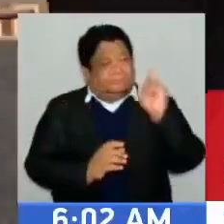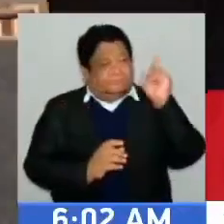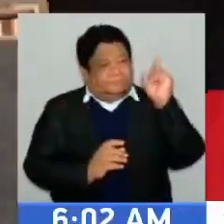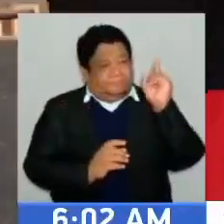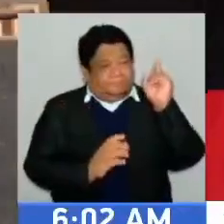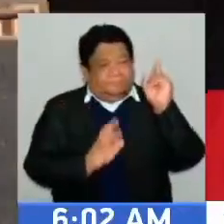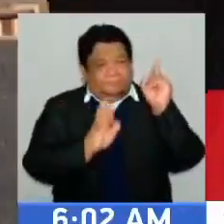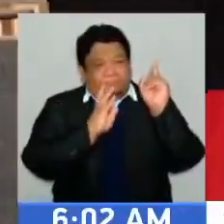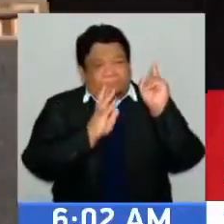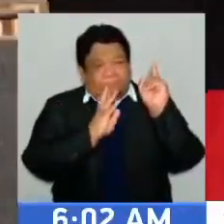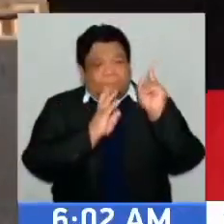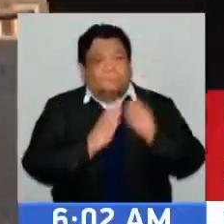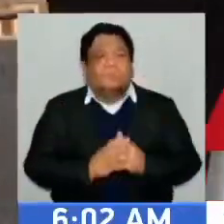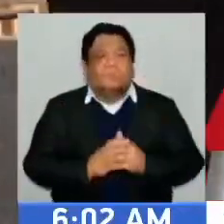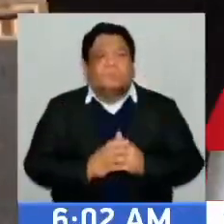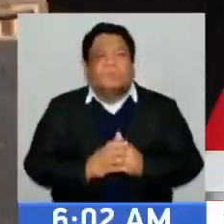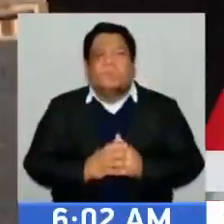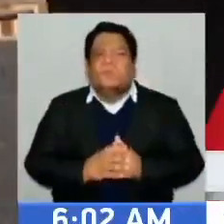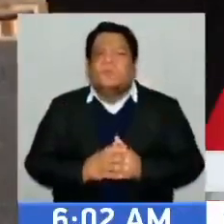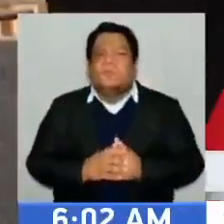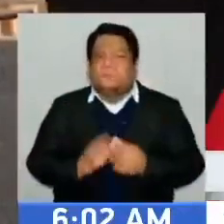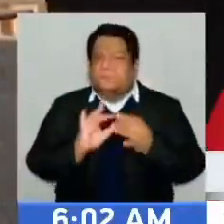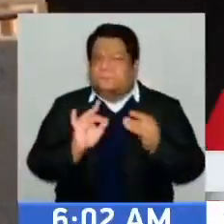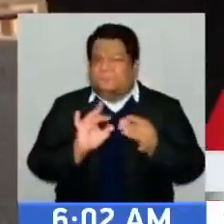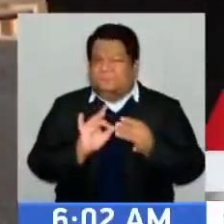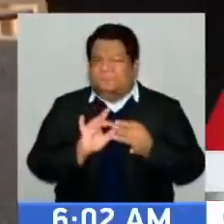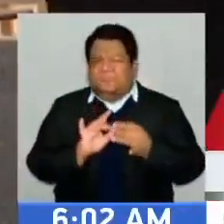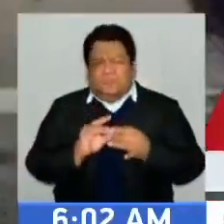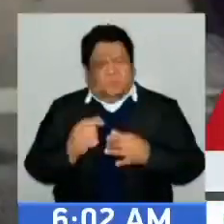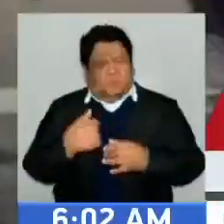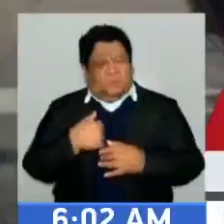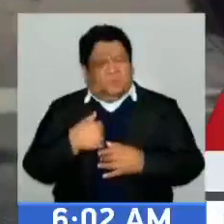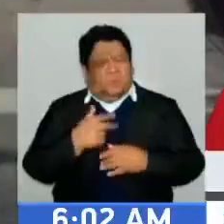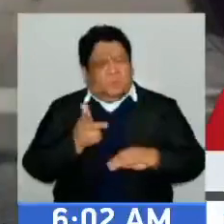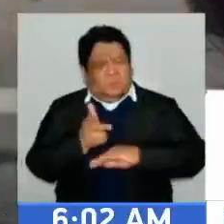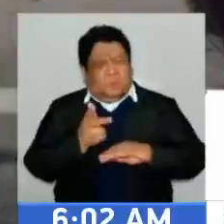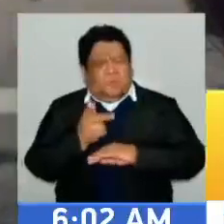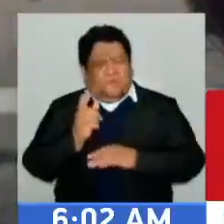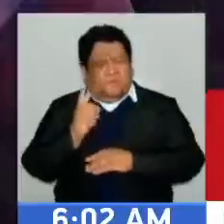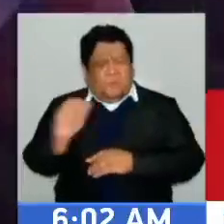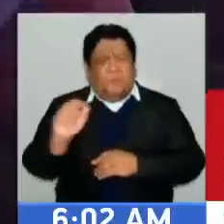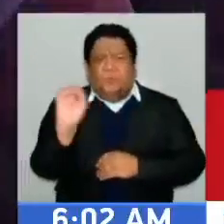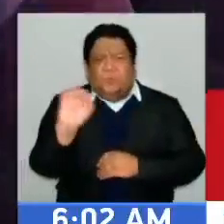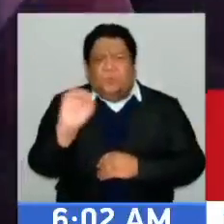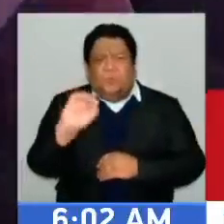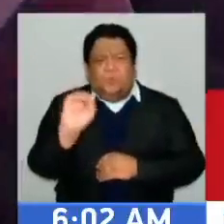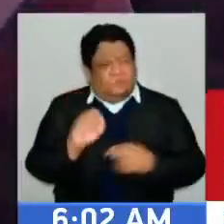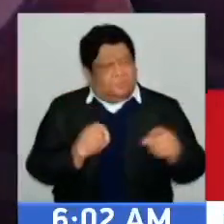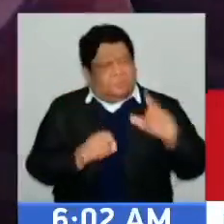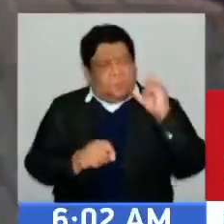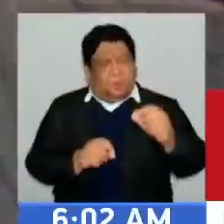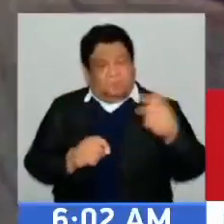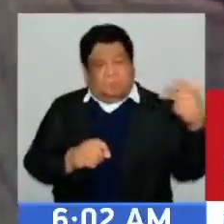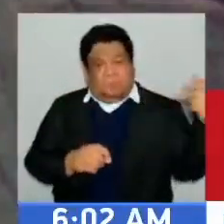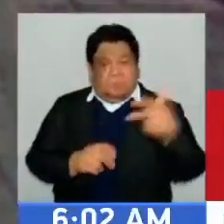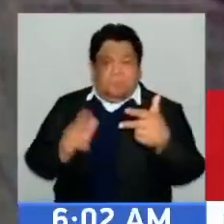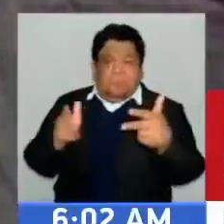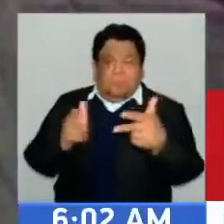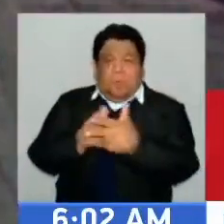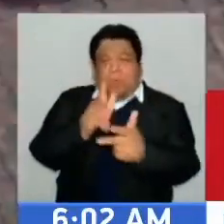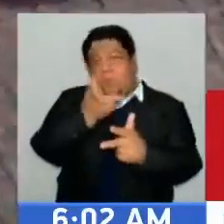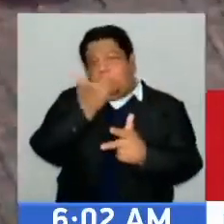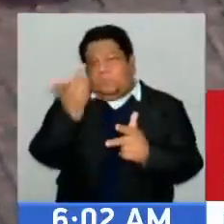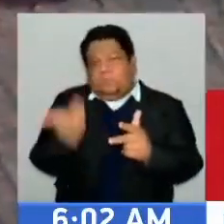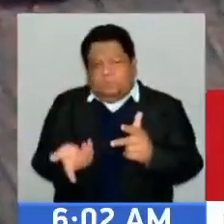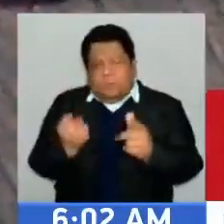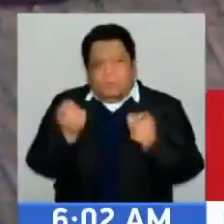niya. Kasi hindi man ako mabilis magpatakbo eh. Pagkapasok niyang gano'n, tumama ako kayo bumalentong yan. Hindi po